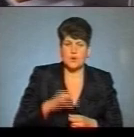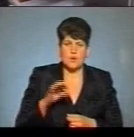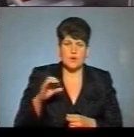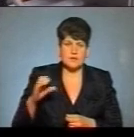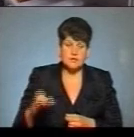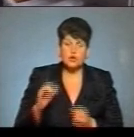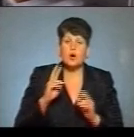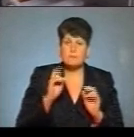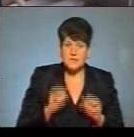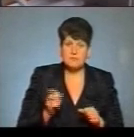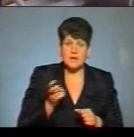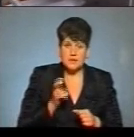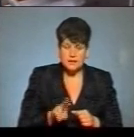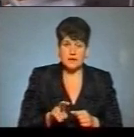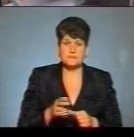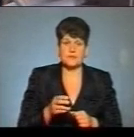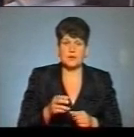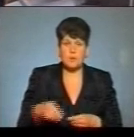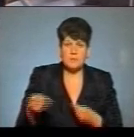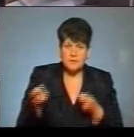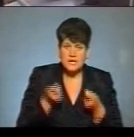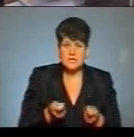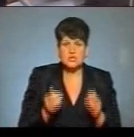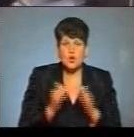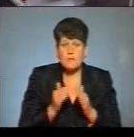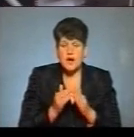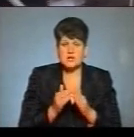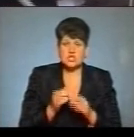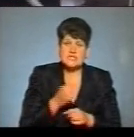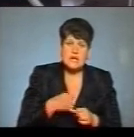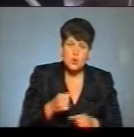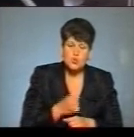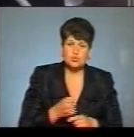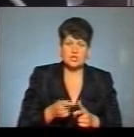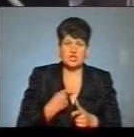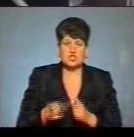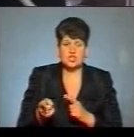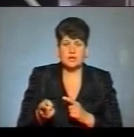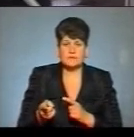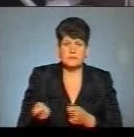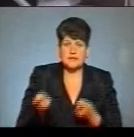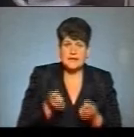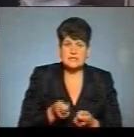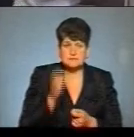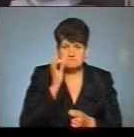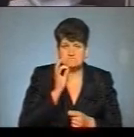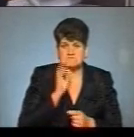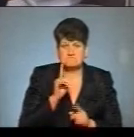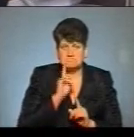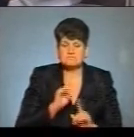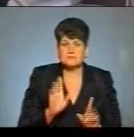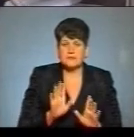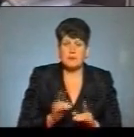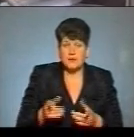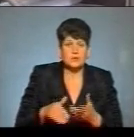прийти в корпус номер 1 у фоє корпусу, то приніс чи домашні закрутки, чи принесли якісь інші смаколики. Тобто ми